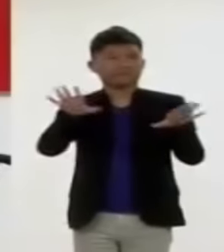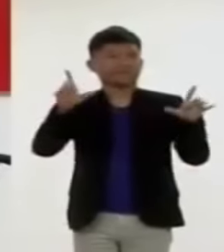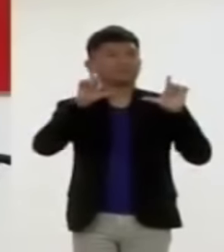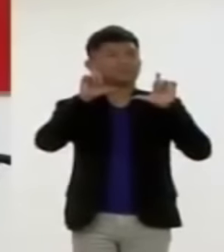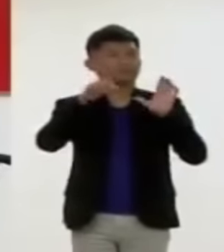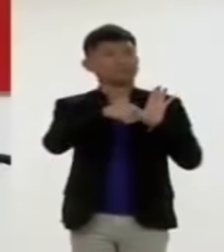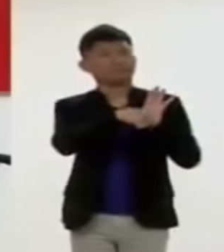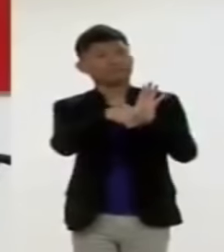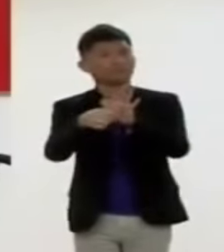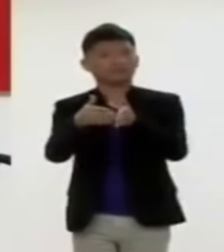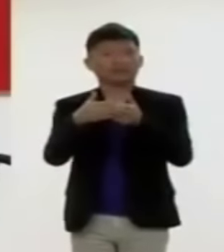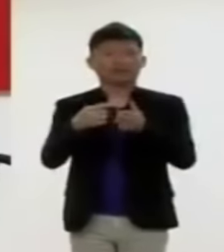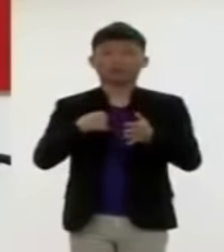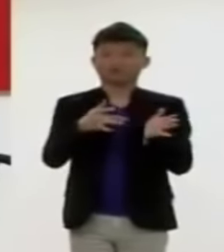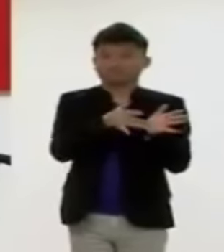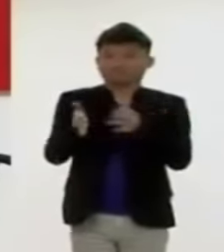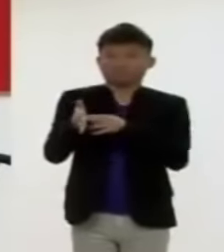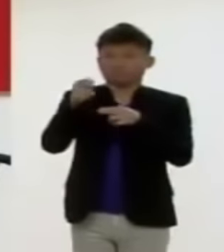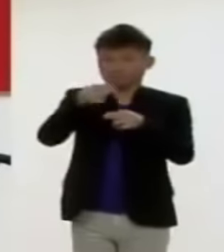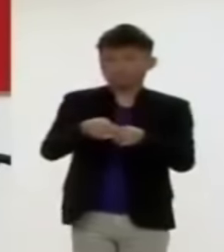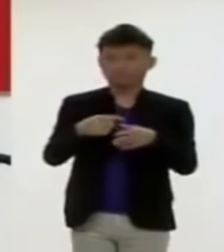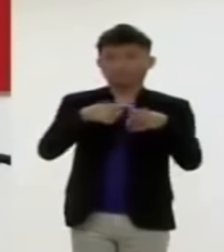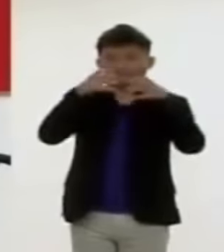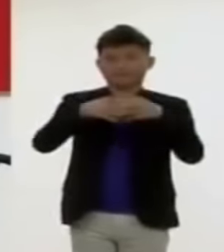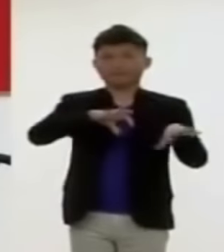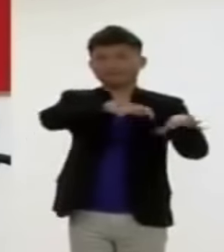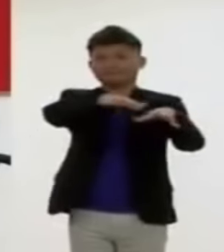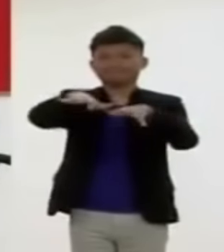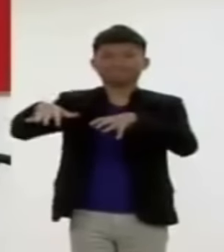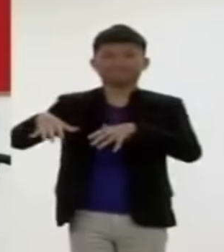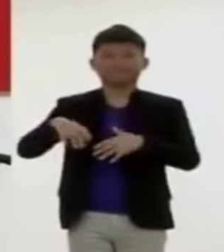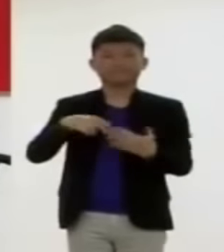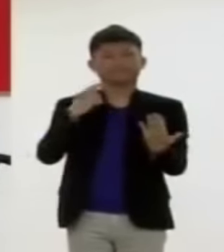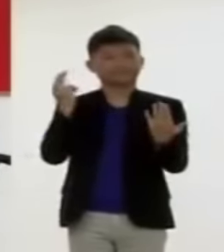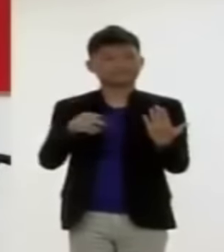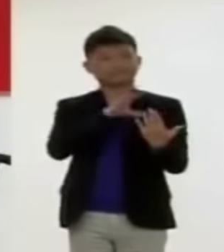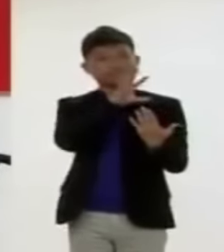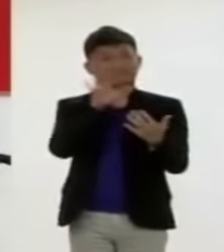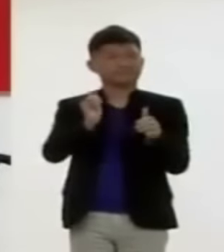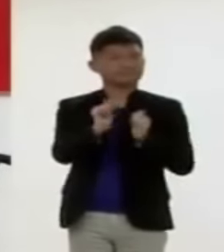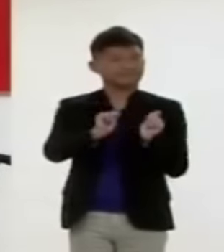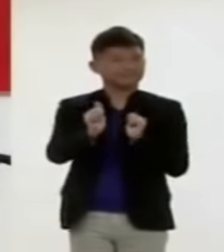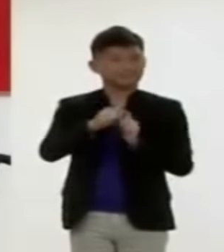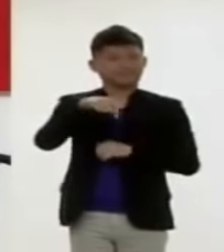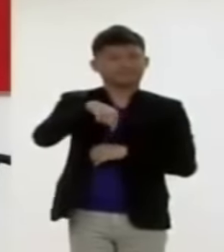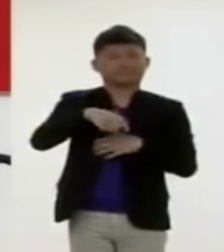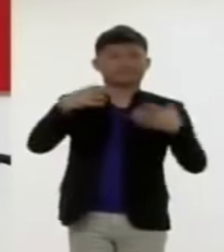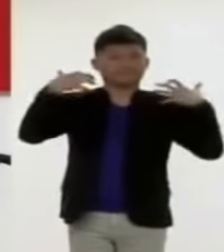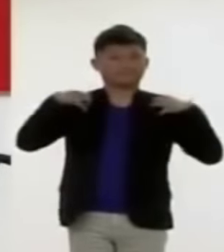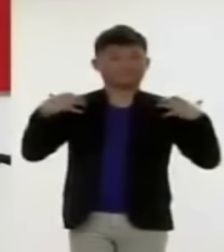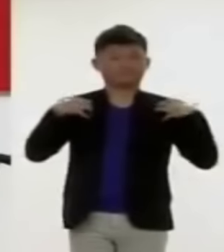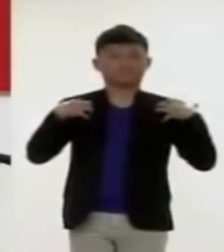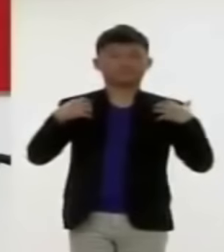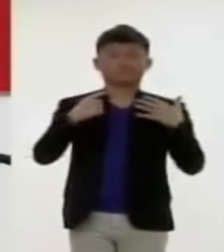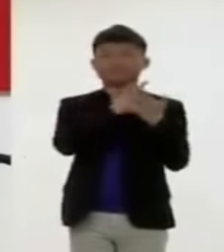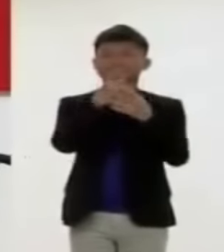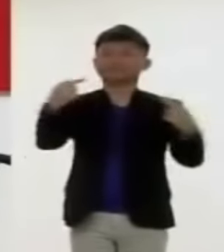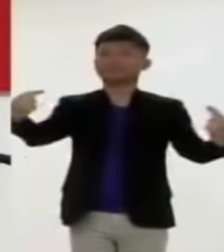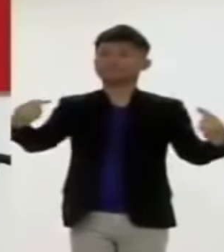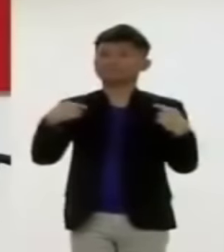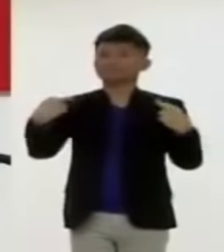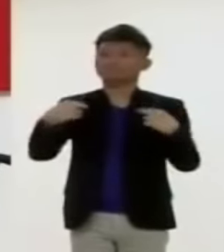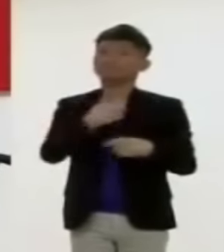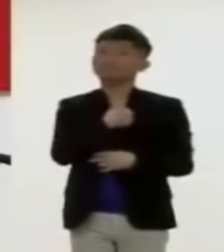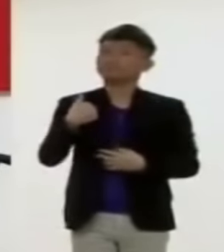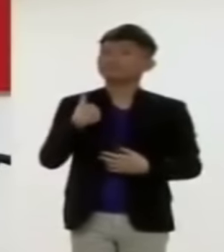徒，我们要办一个世界性的圣诗诗歌比赛在金门，让大家看到金门。